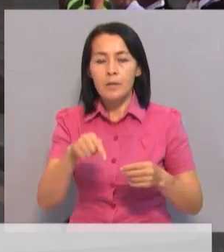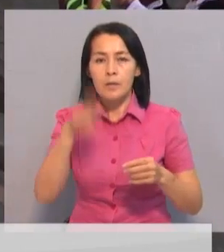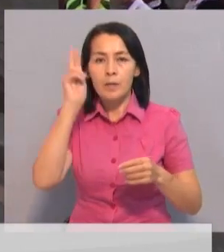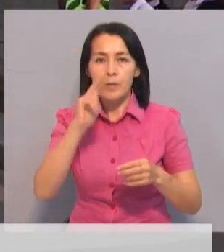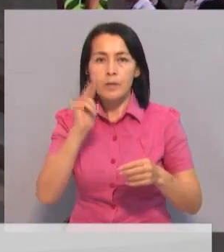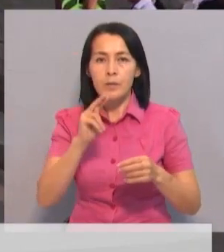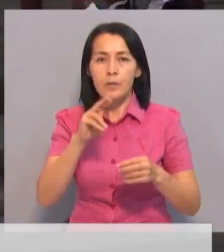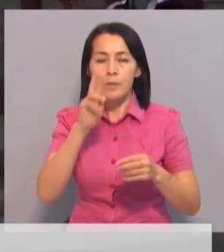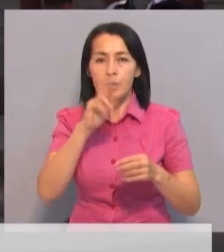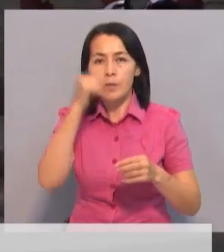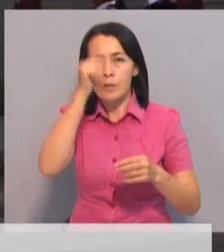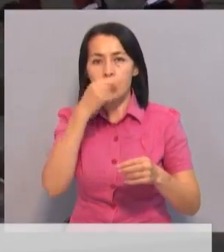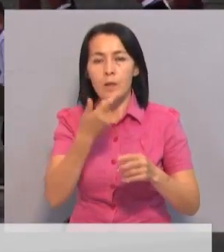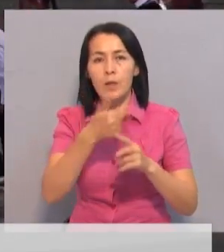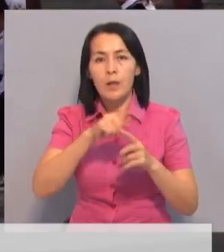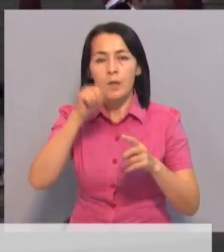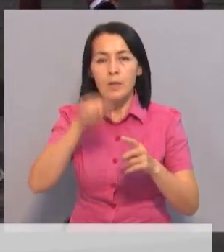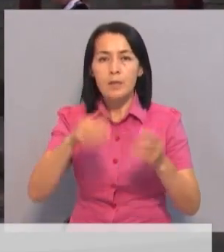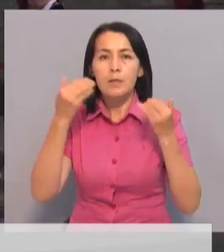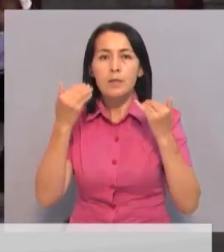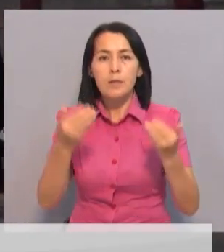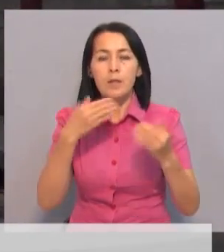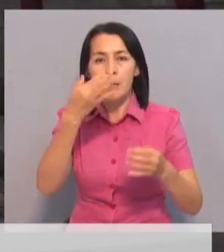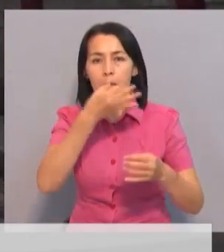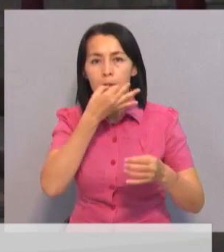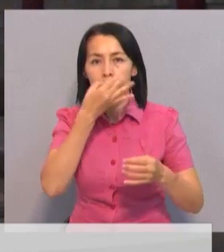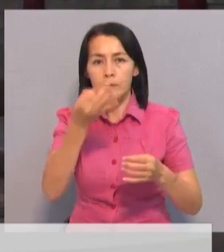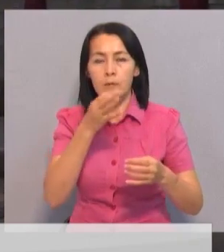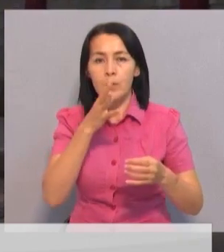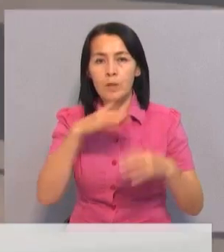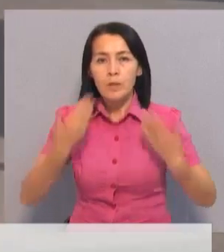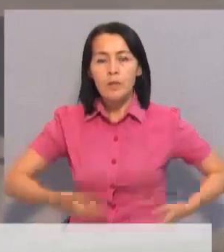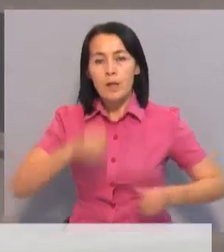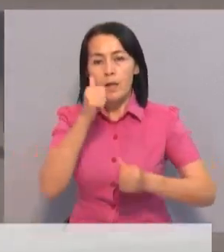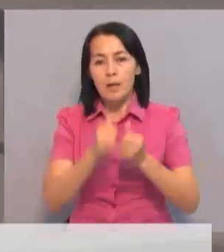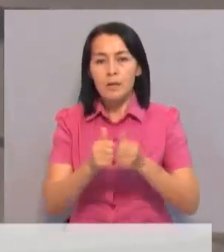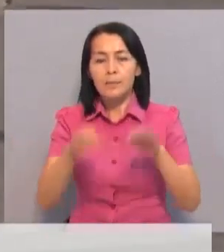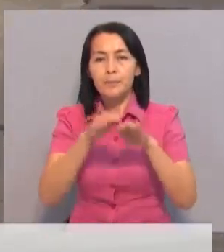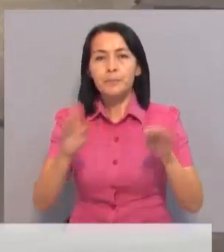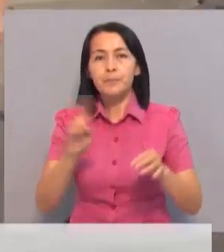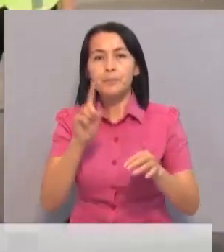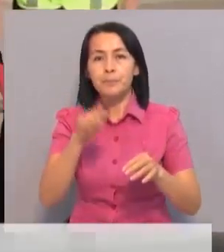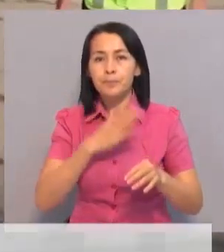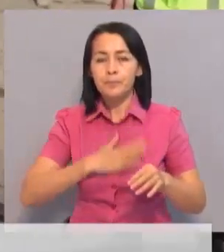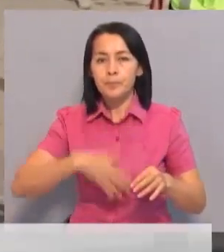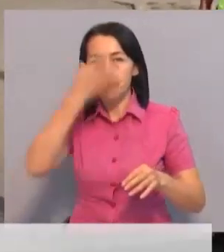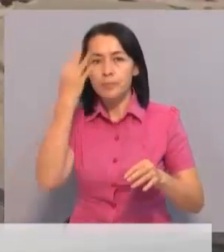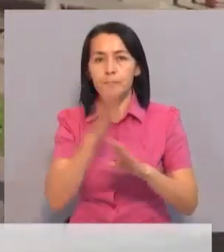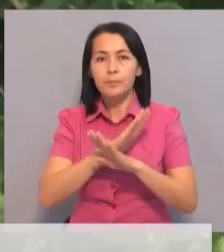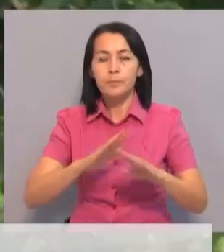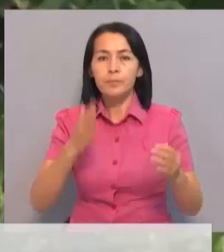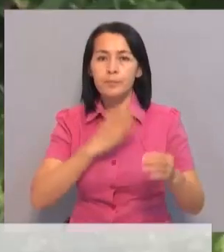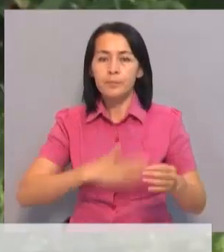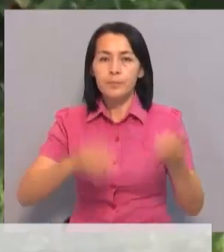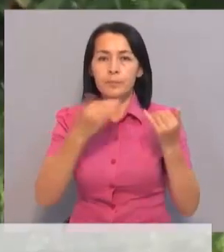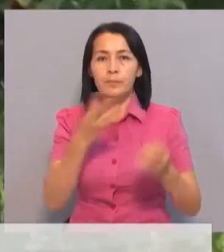учебный процесс – это увлекательный, насыщенный и ответственный период в жизни каждого ребенка. Чтобы он стал незабываемым и